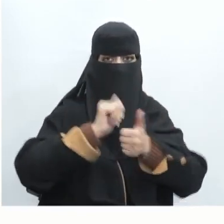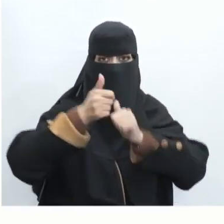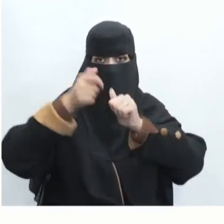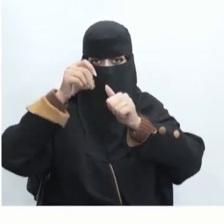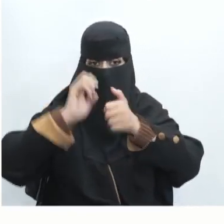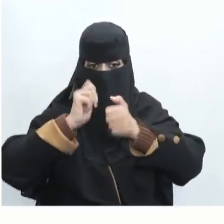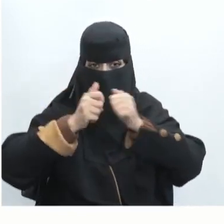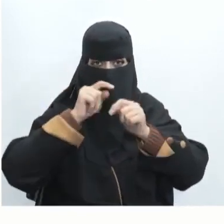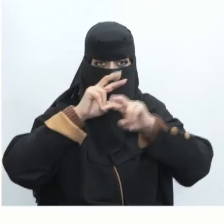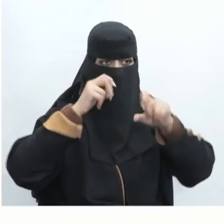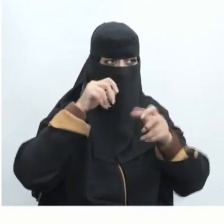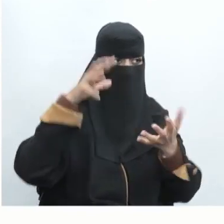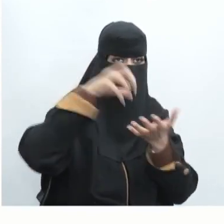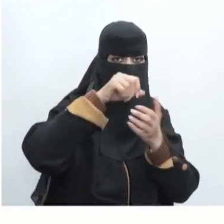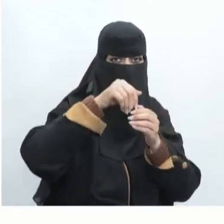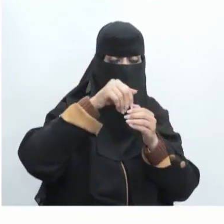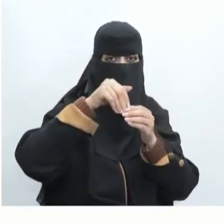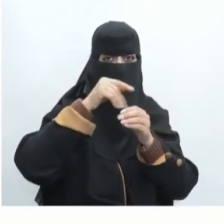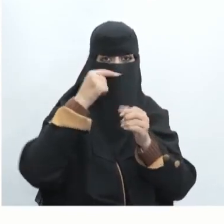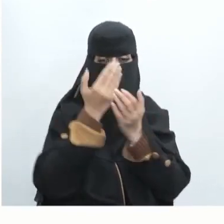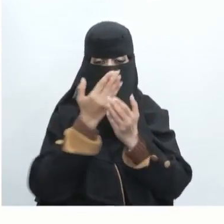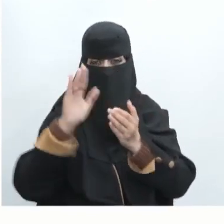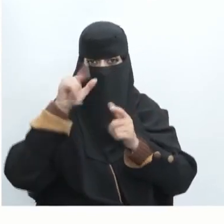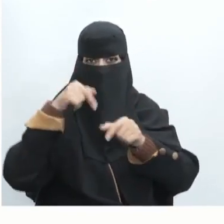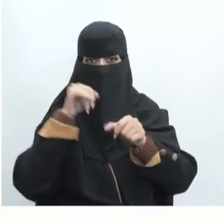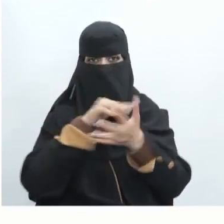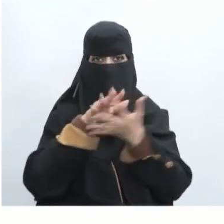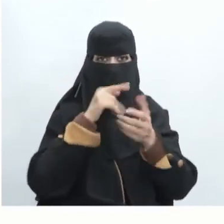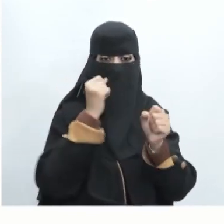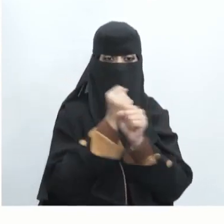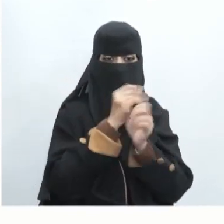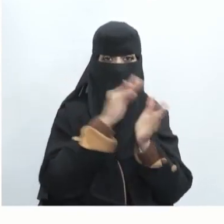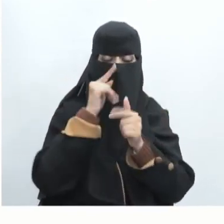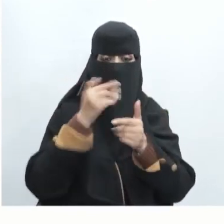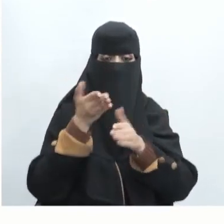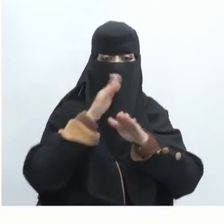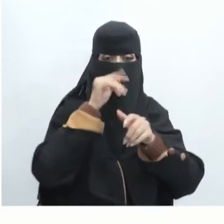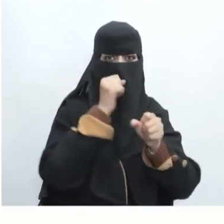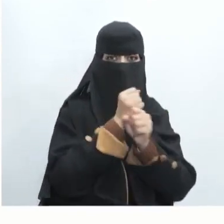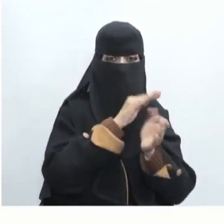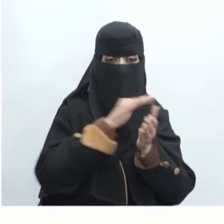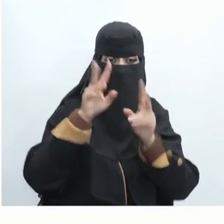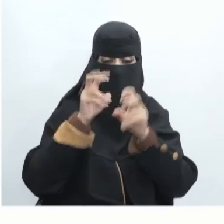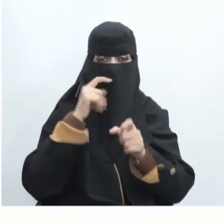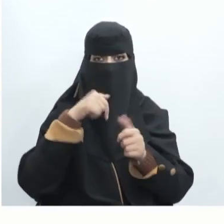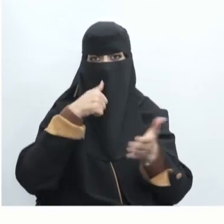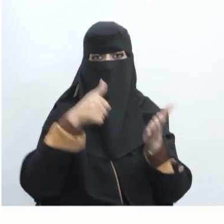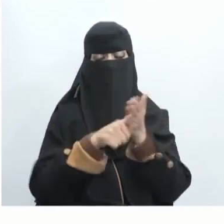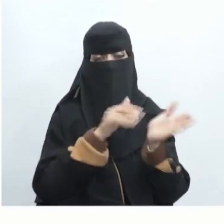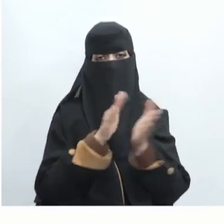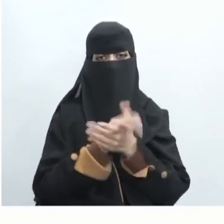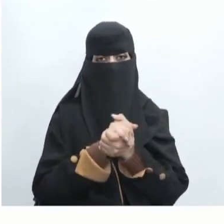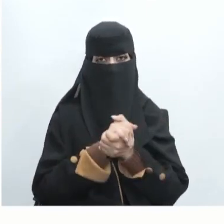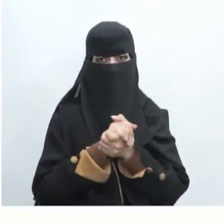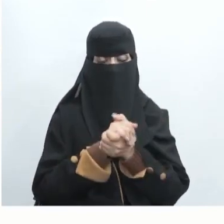القضاء على مشكله البطاله لكي يقضي او يقضى على مشكله الفقر ويقوى بعد ذلك على مشكله